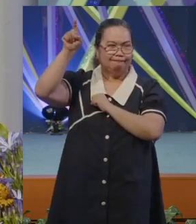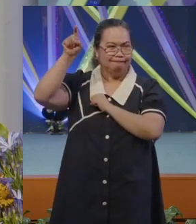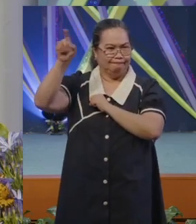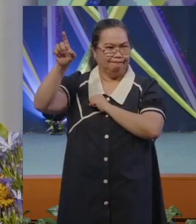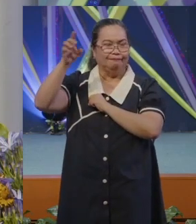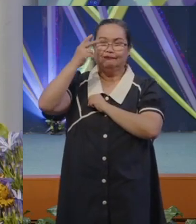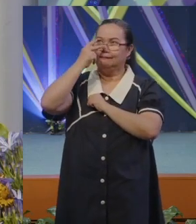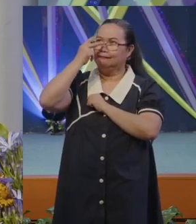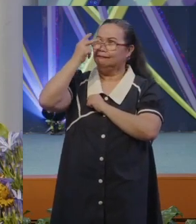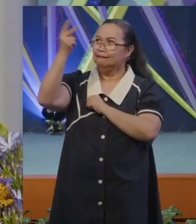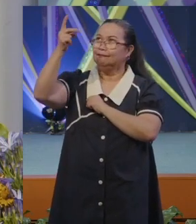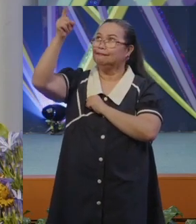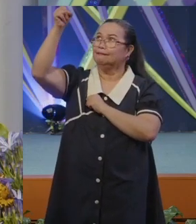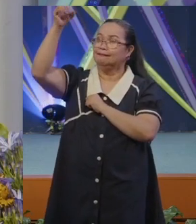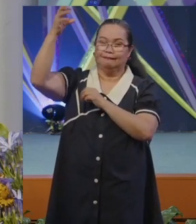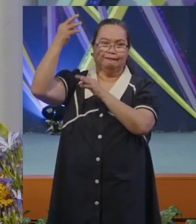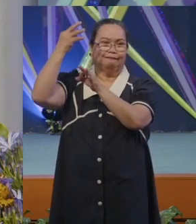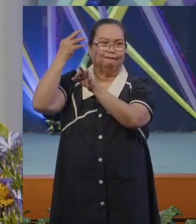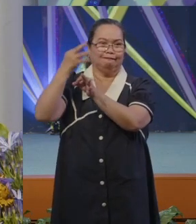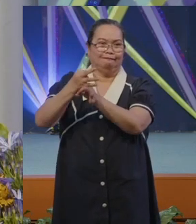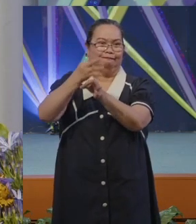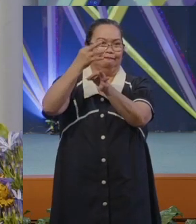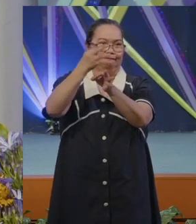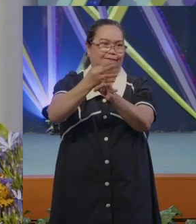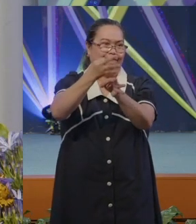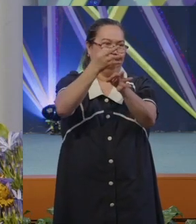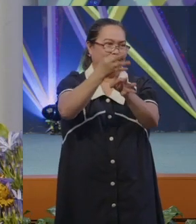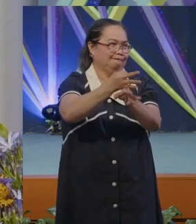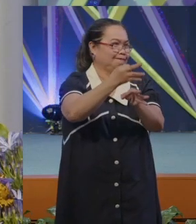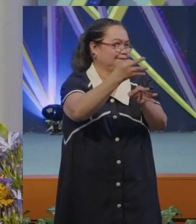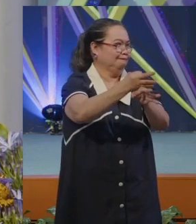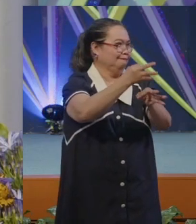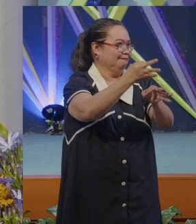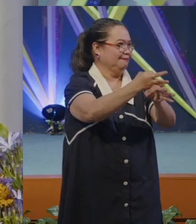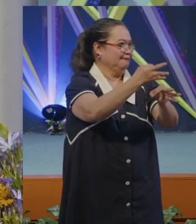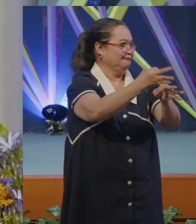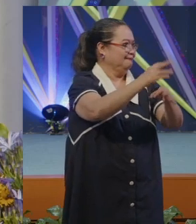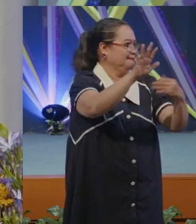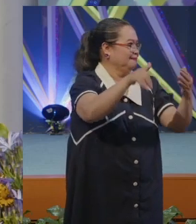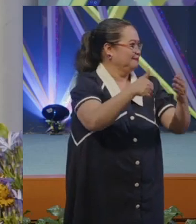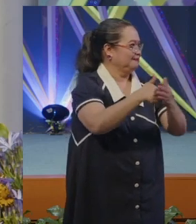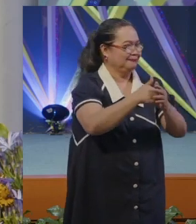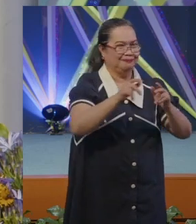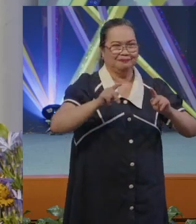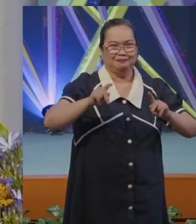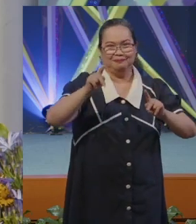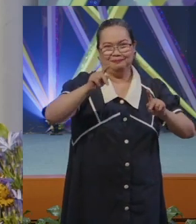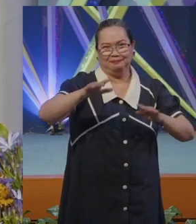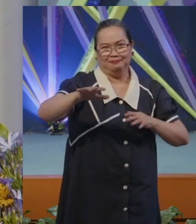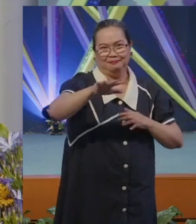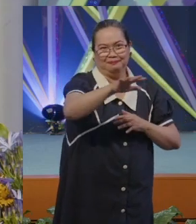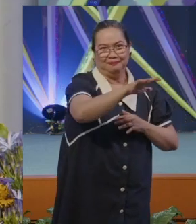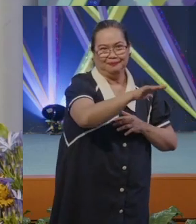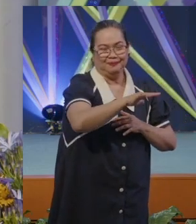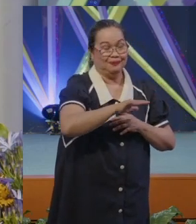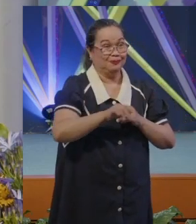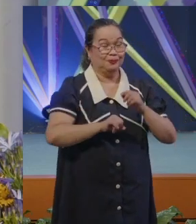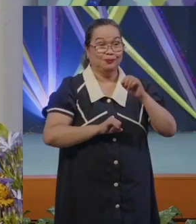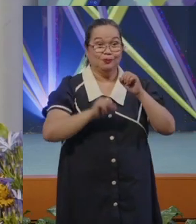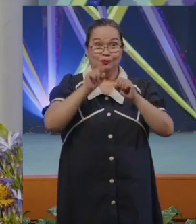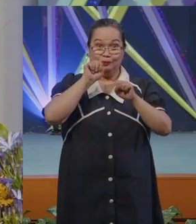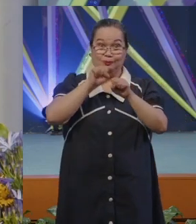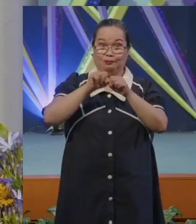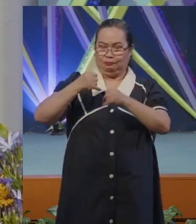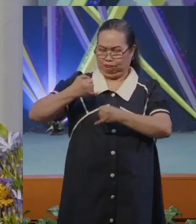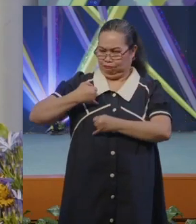nakita na niyang katapatan ng Diyos at kapangyarihan ng Diyos sa nakaraan. So alam ni Joshua na